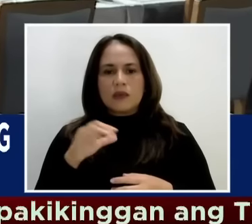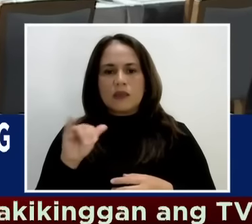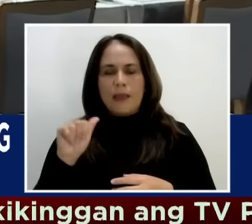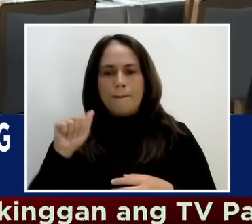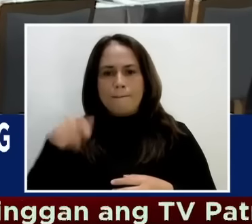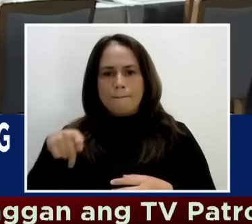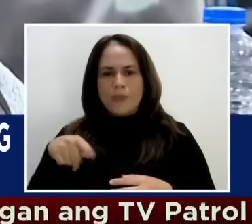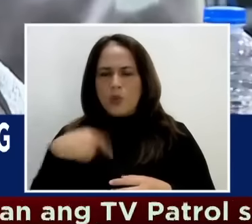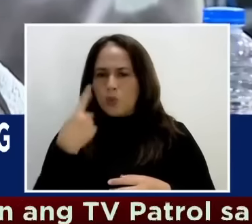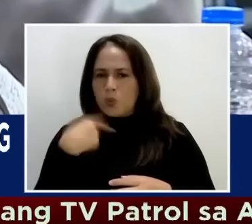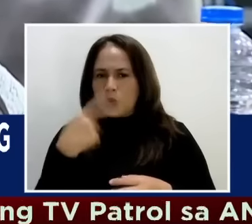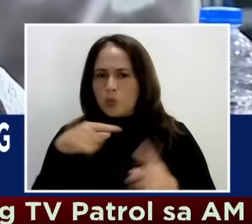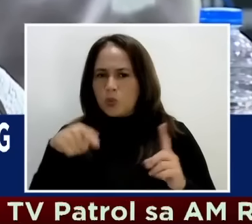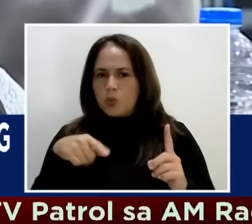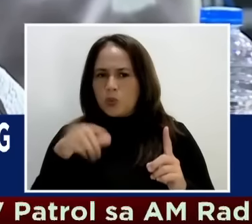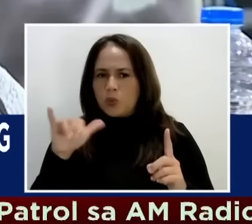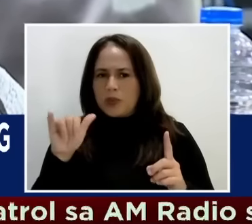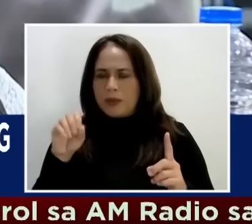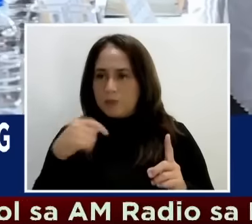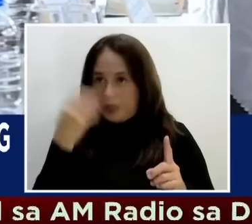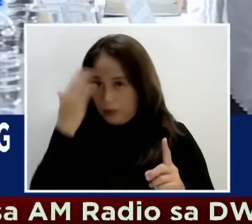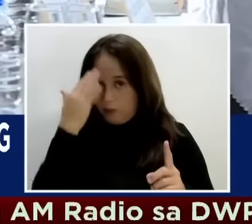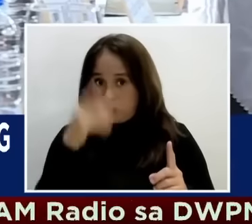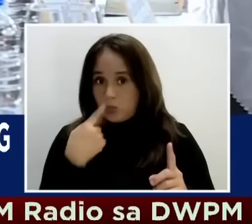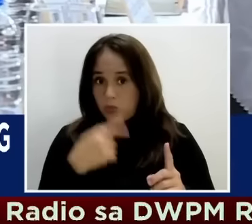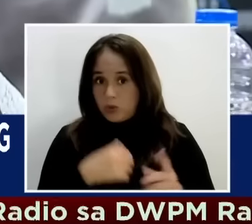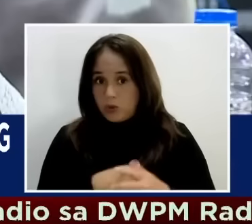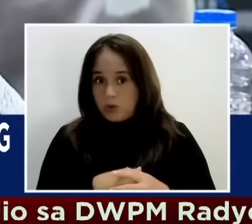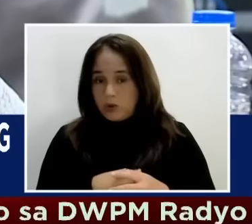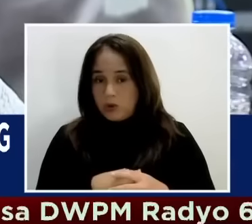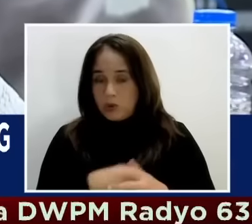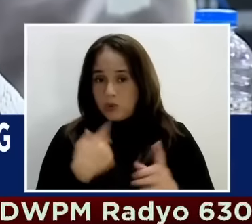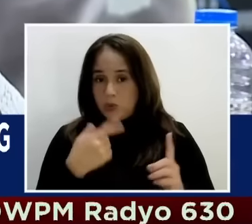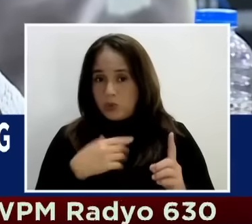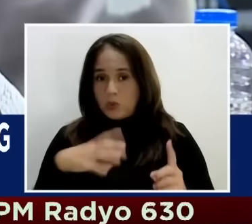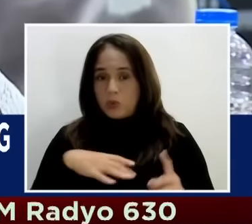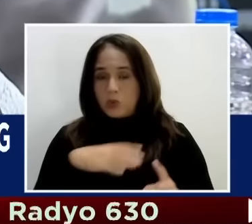above pa kay Ben Sarriap? Yes po. Sino? Congressman Miggs.